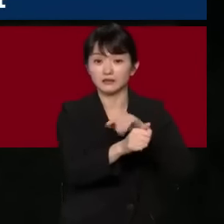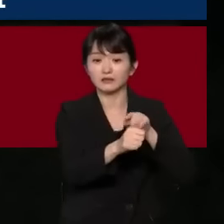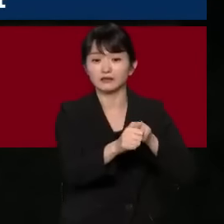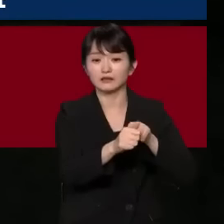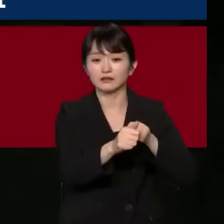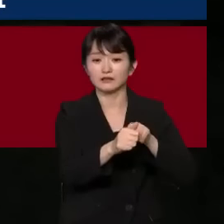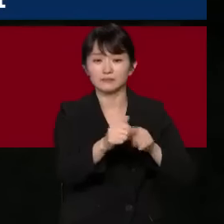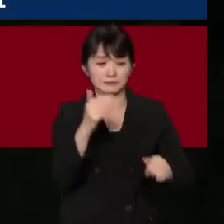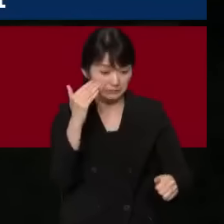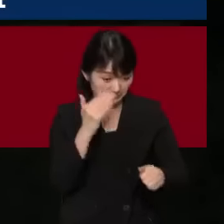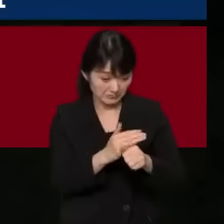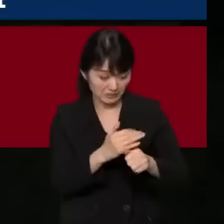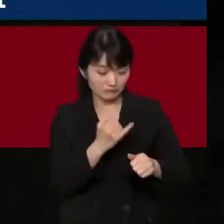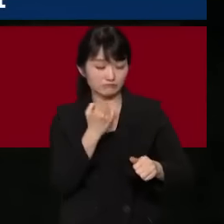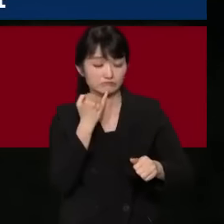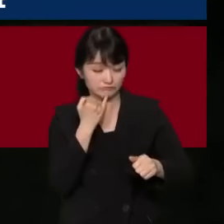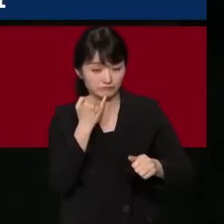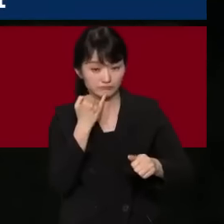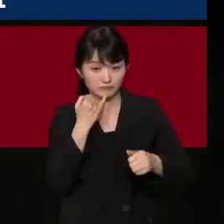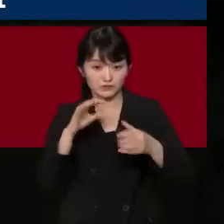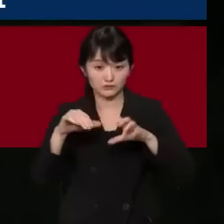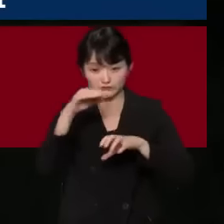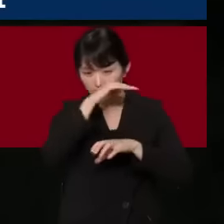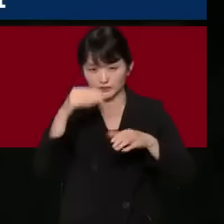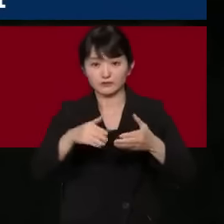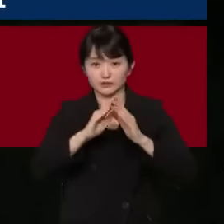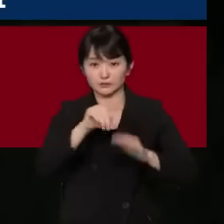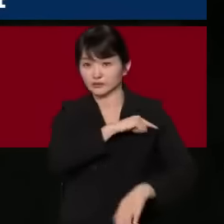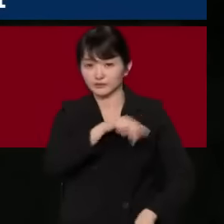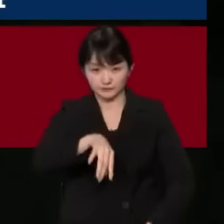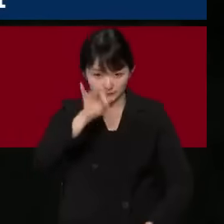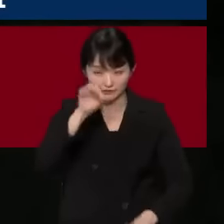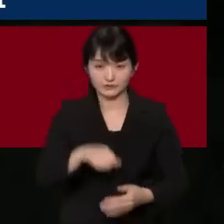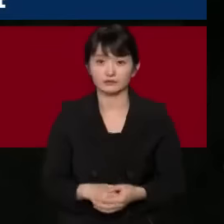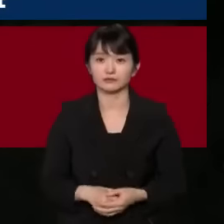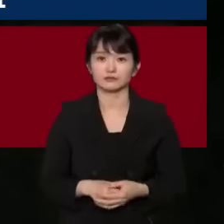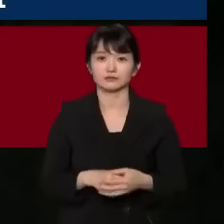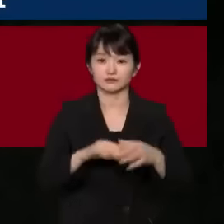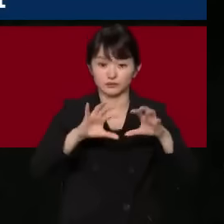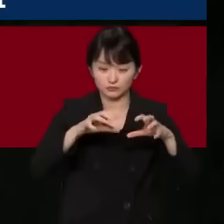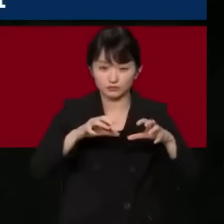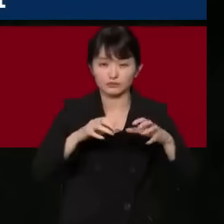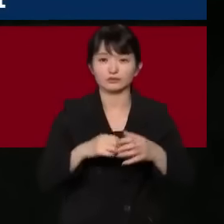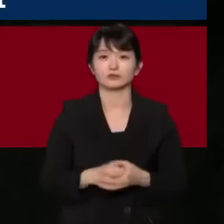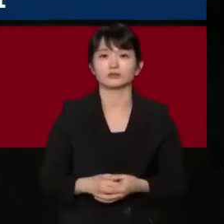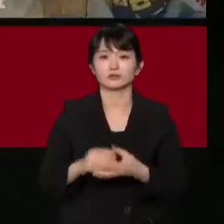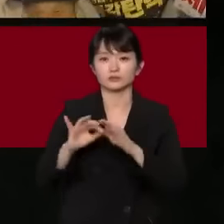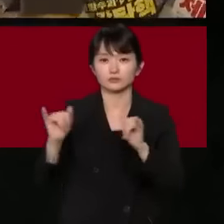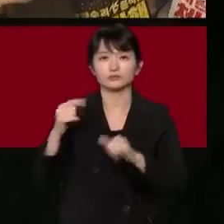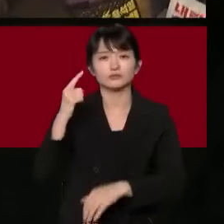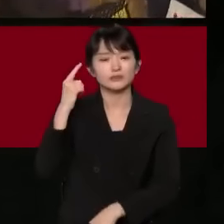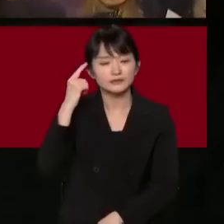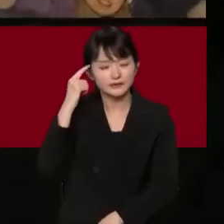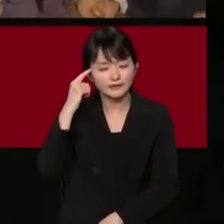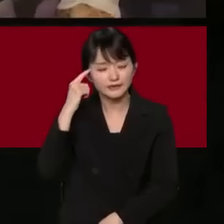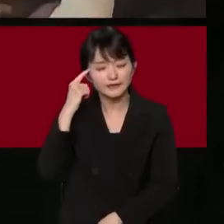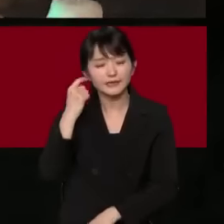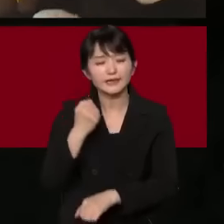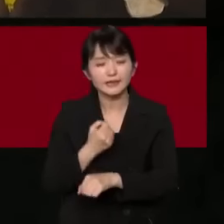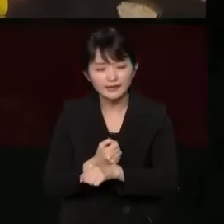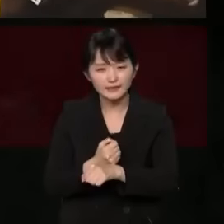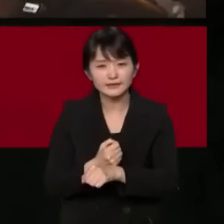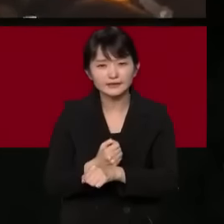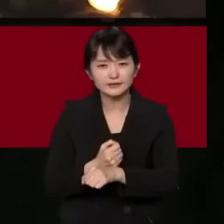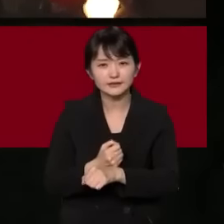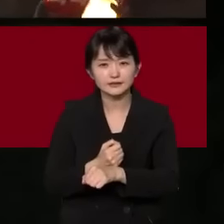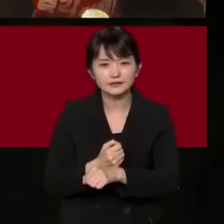다 각오하고 예. 국가를 바로 세우는 게 먼저다. 오늘 또 국가와 나라와 국민만 생각하자 그런 메시지를